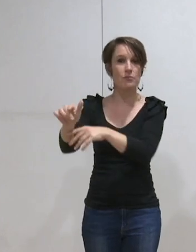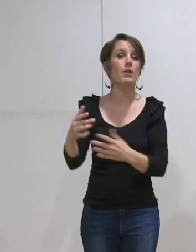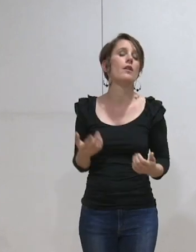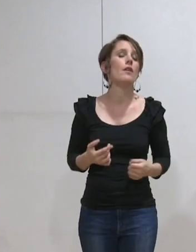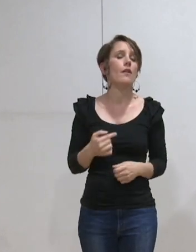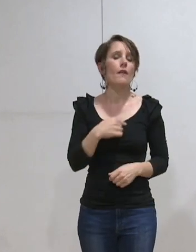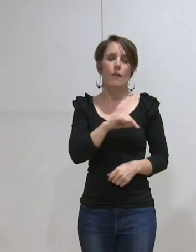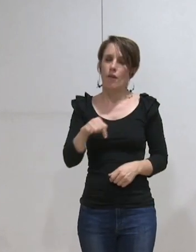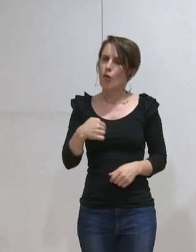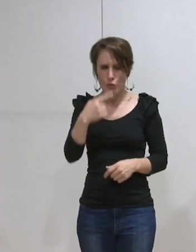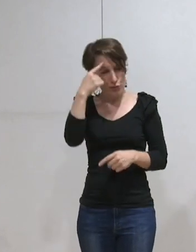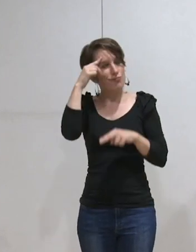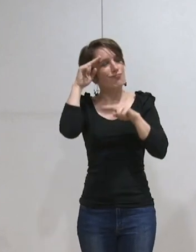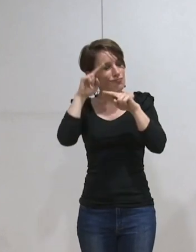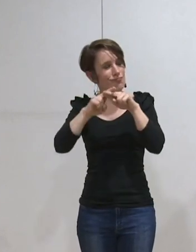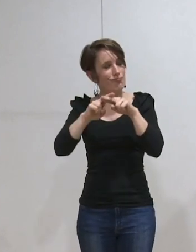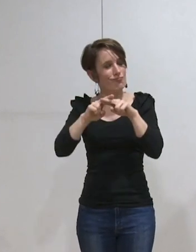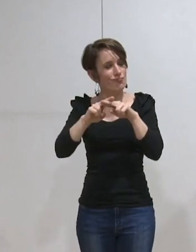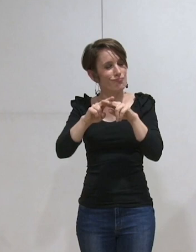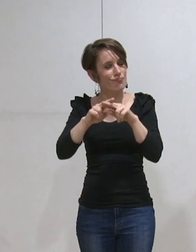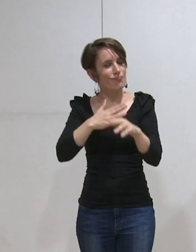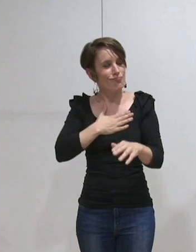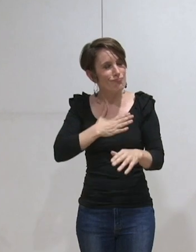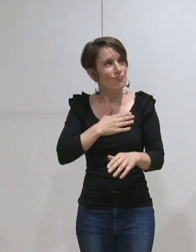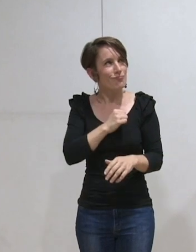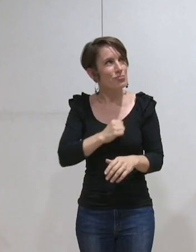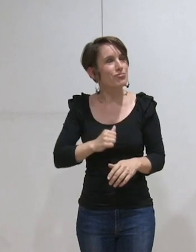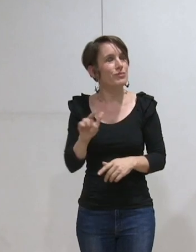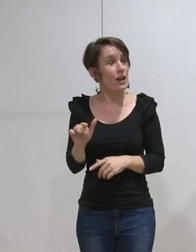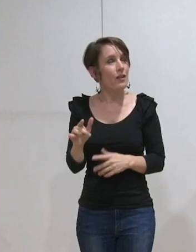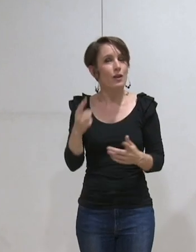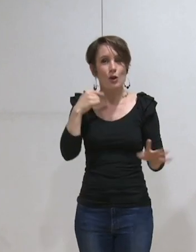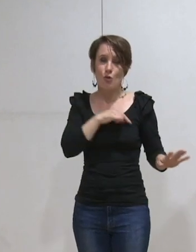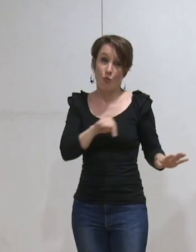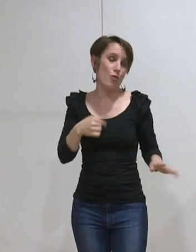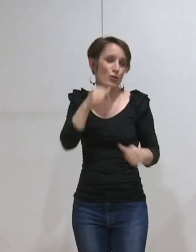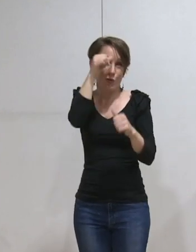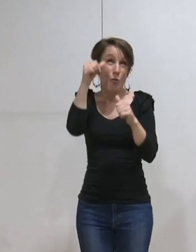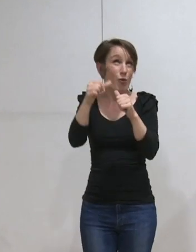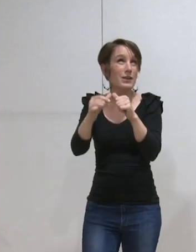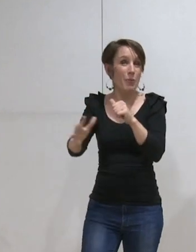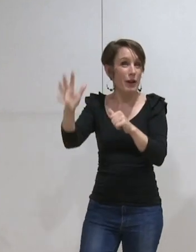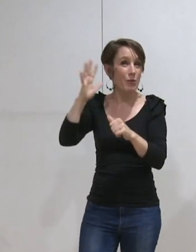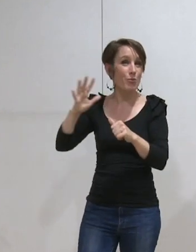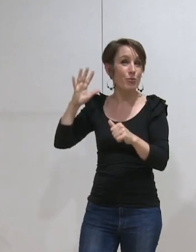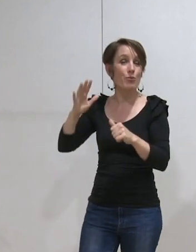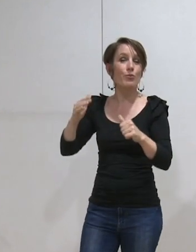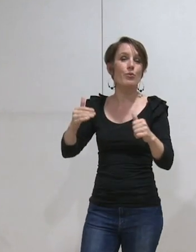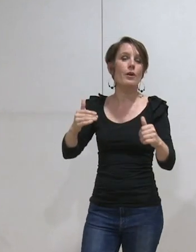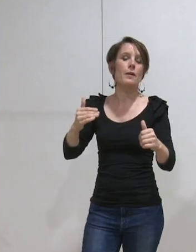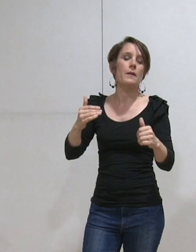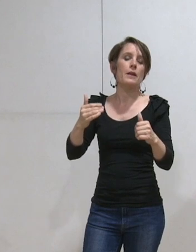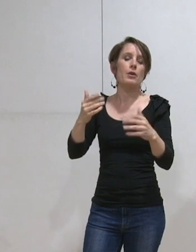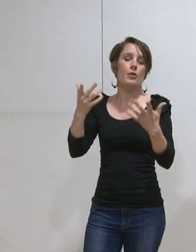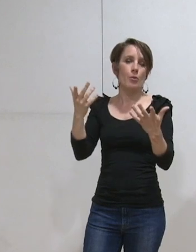tête des souvenirs forts pour ce qui nous concerne les premiers remontent à renatascan au